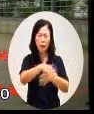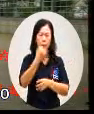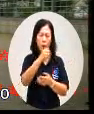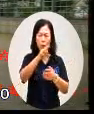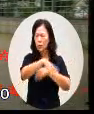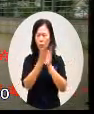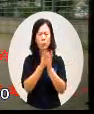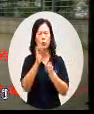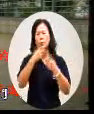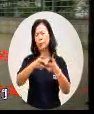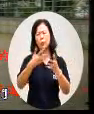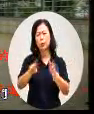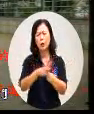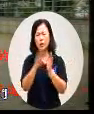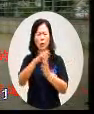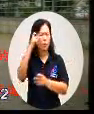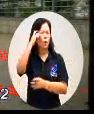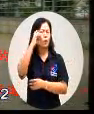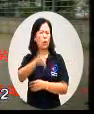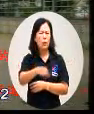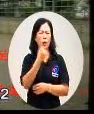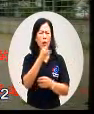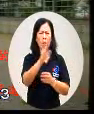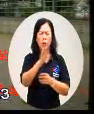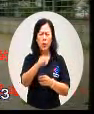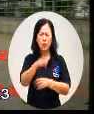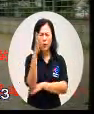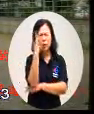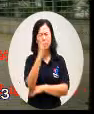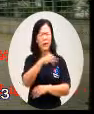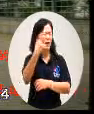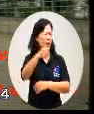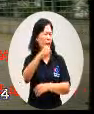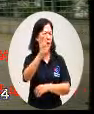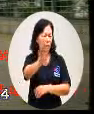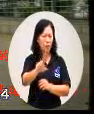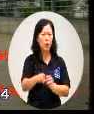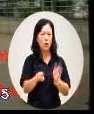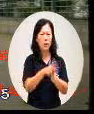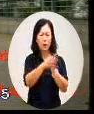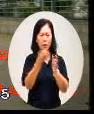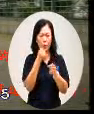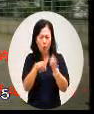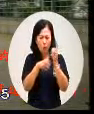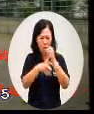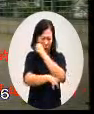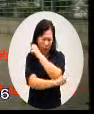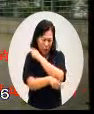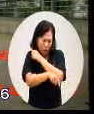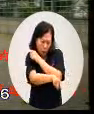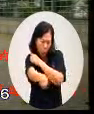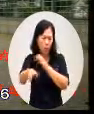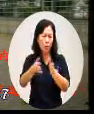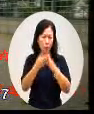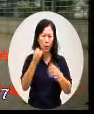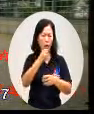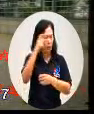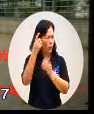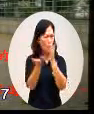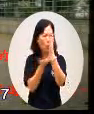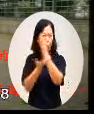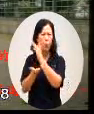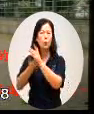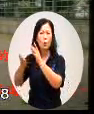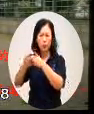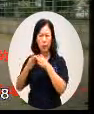爱，伊感觉讲会毁堪的公司，他们菩提树很不好，很烂，菩提树是会串根的，伊嘛要割掉，哦，啊，伊要砍